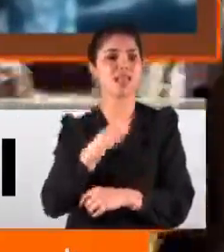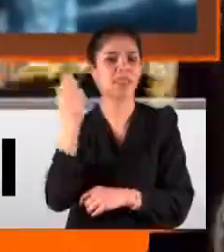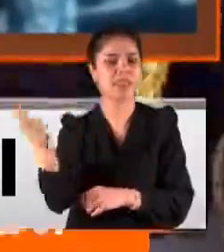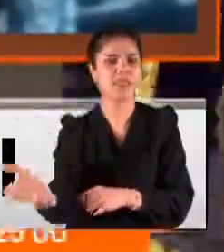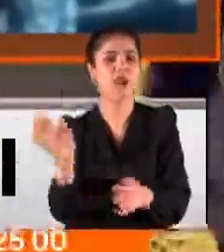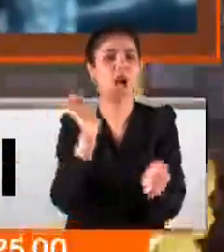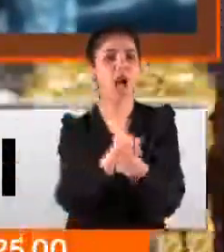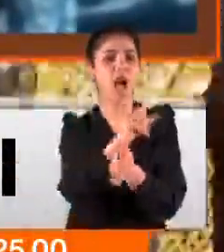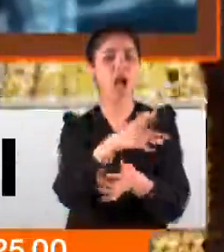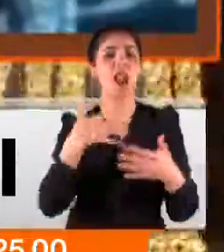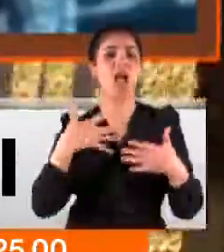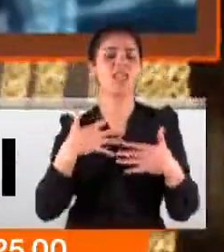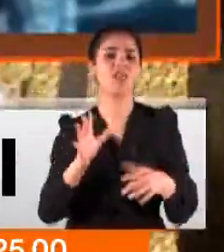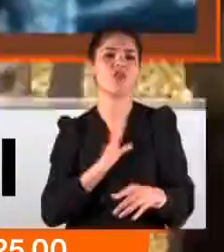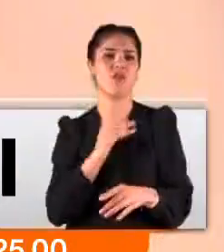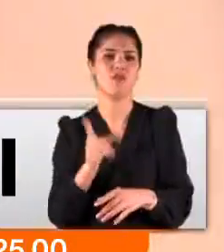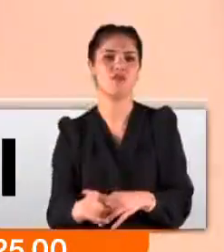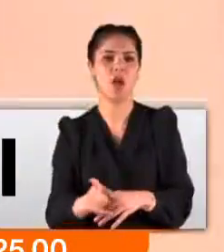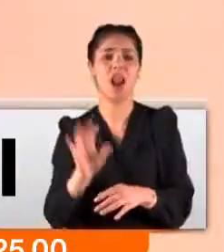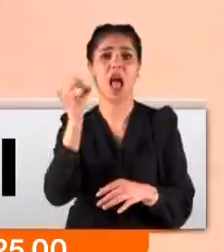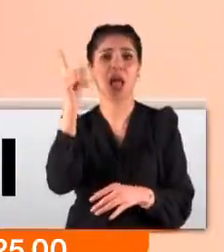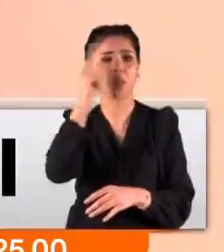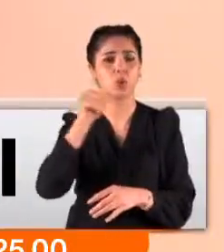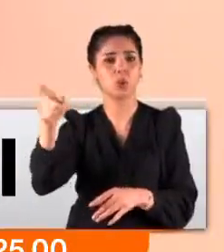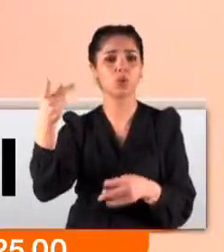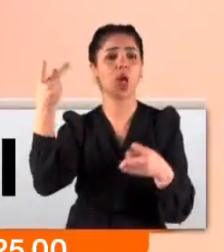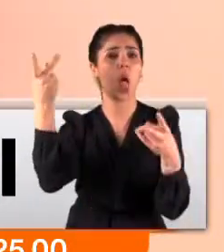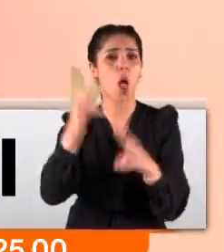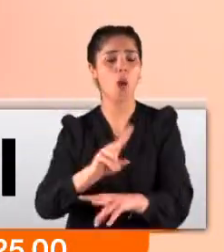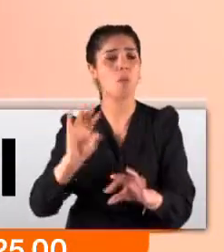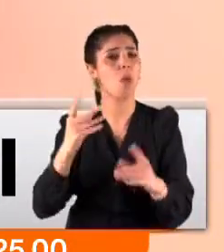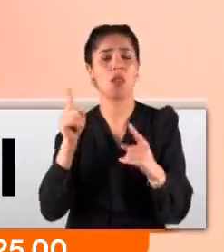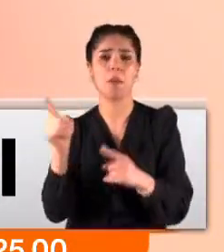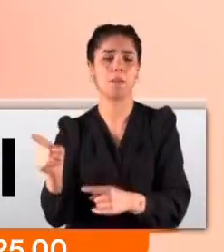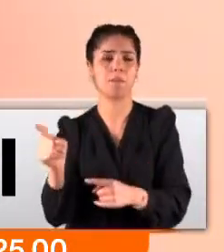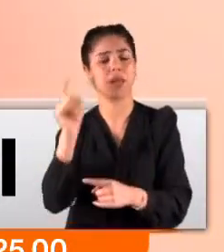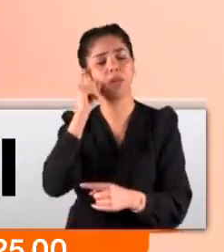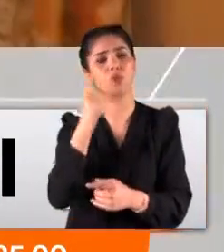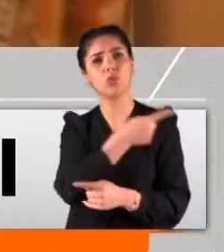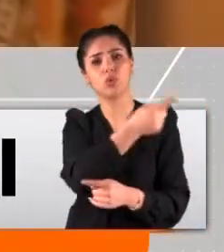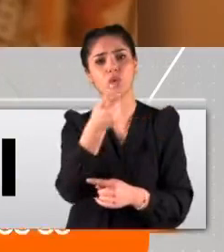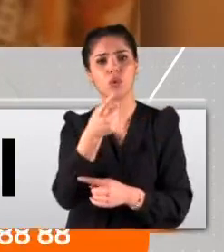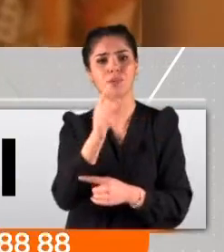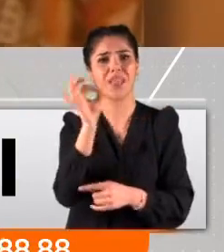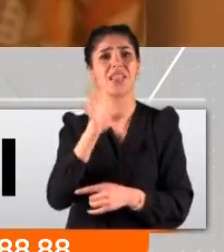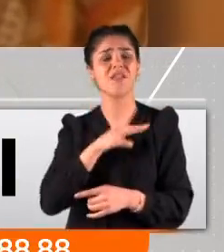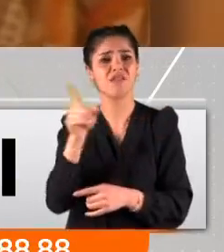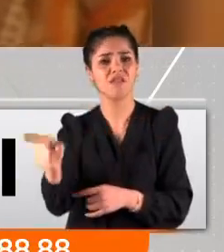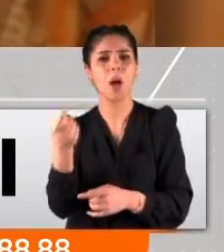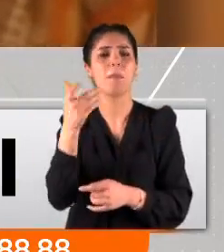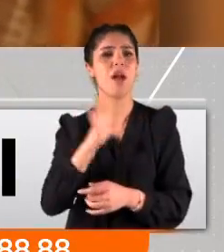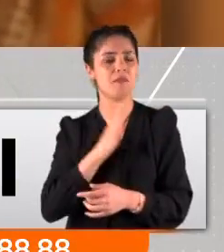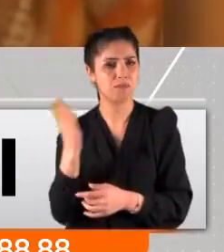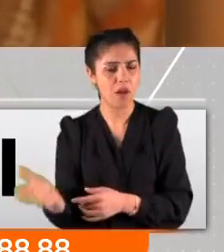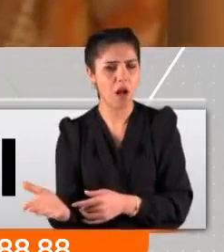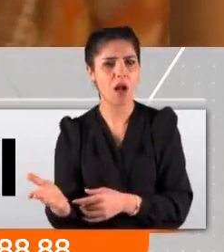altınsa ailenin endişesini daha da arttırıyor. Altınlar yüzünden başına bir şey gelmiş olabileceğini düşünüyorlar. Altınları vardı, parası da